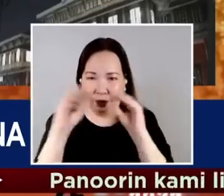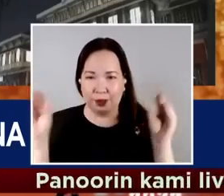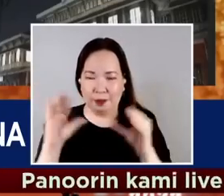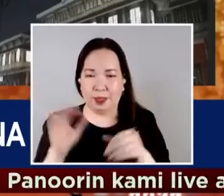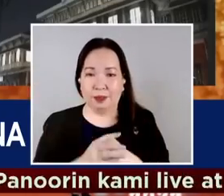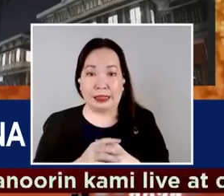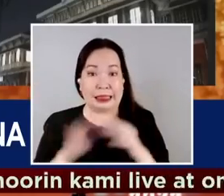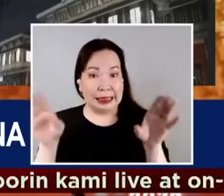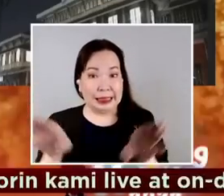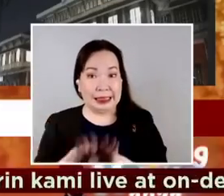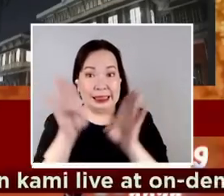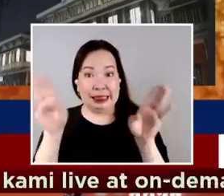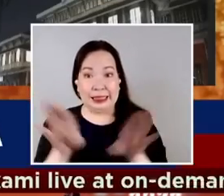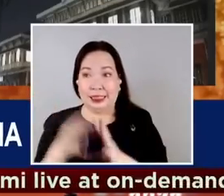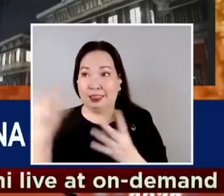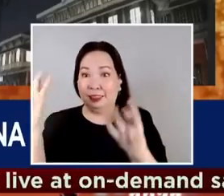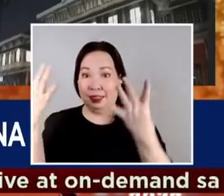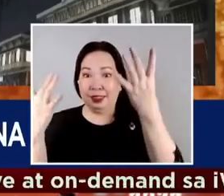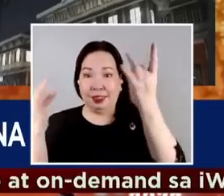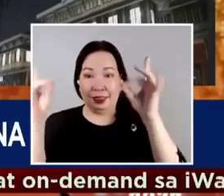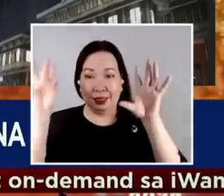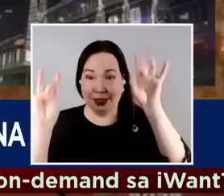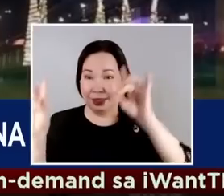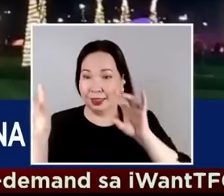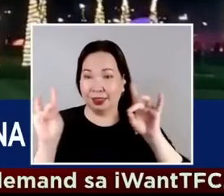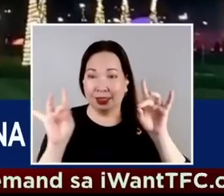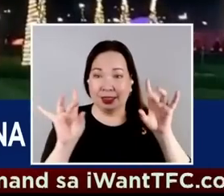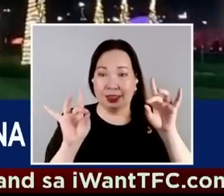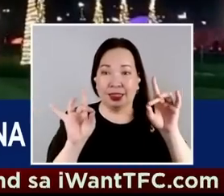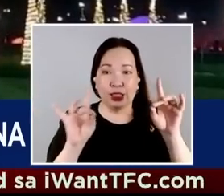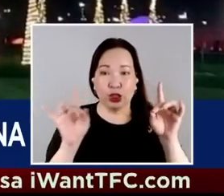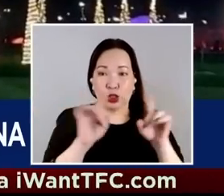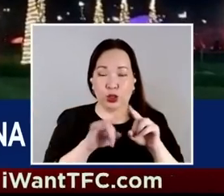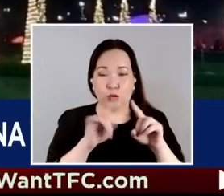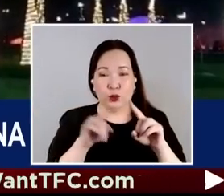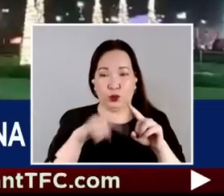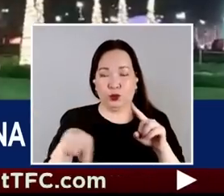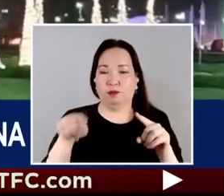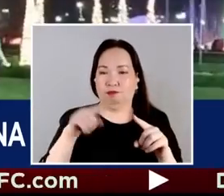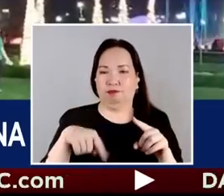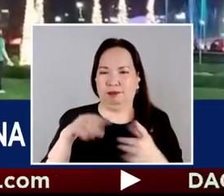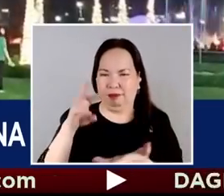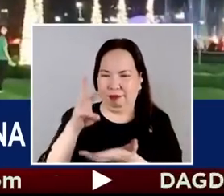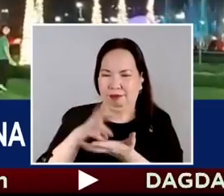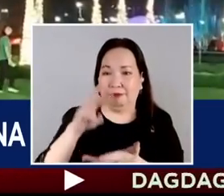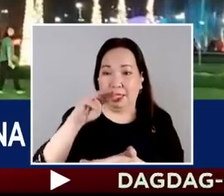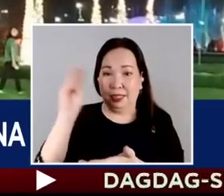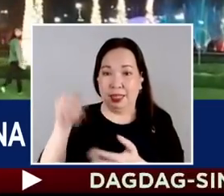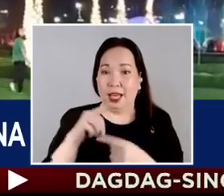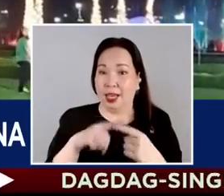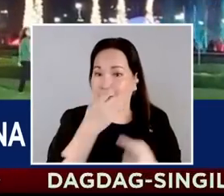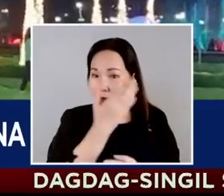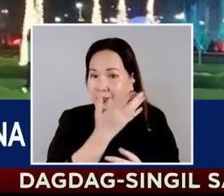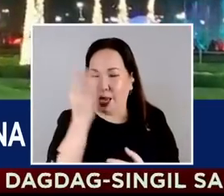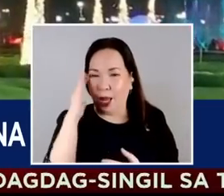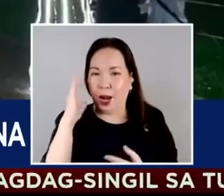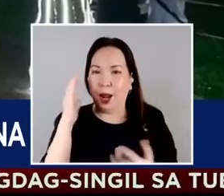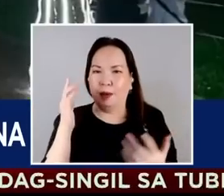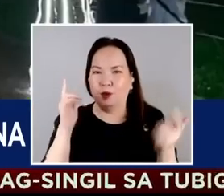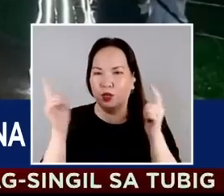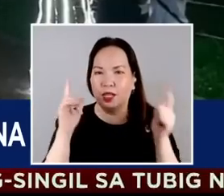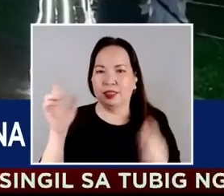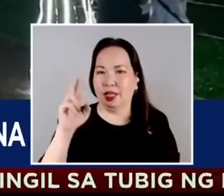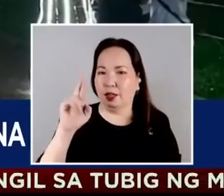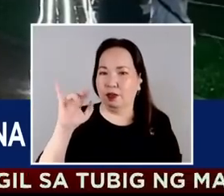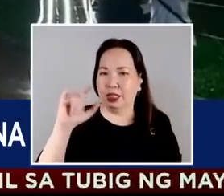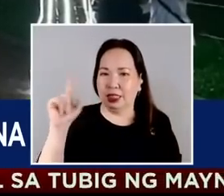ding nagningning ang iba pang sikat na landmark sa lungsod. Tulad ng Rizal Park kung saan tampok ang isang Pinoy na Pinoy na Christmas tree